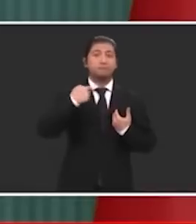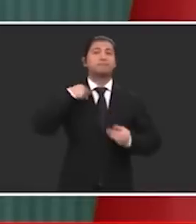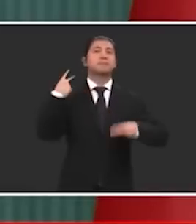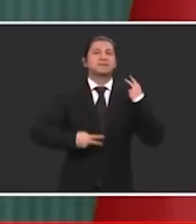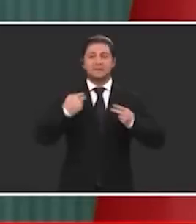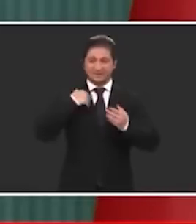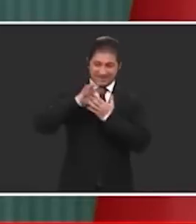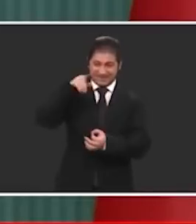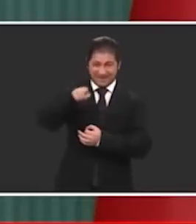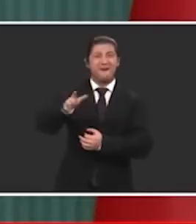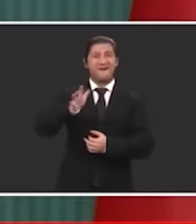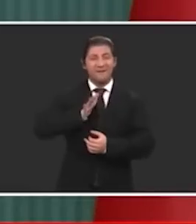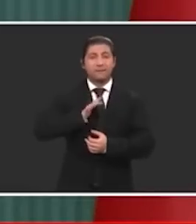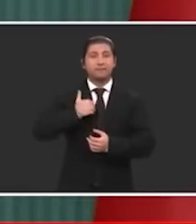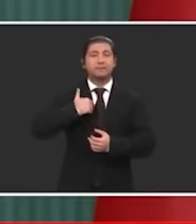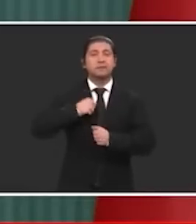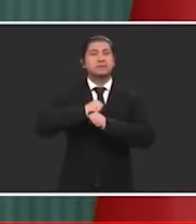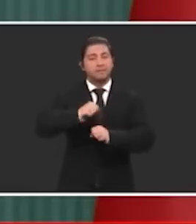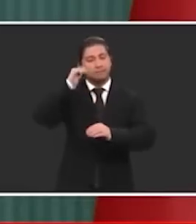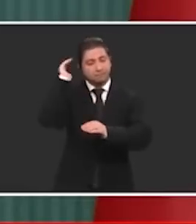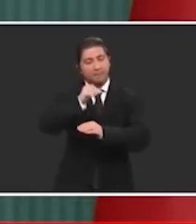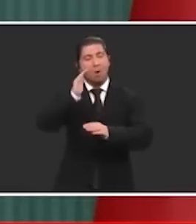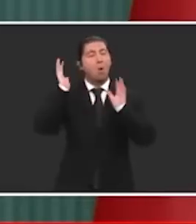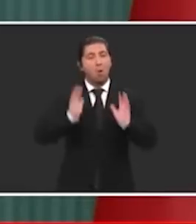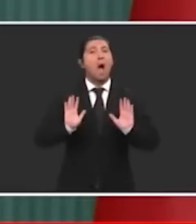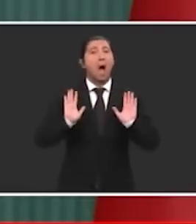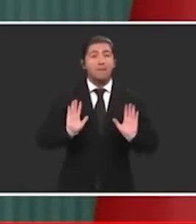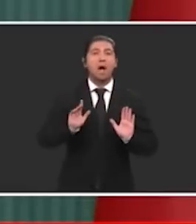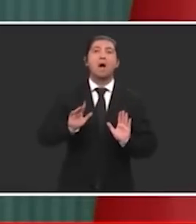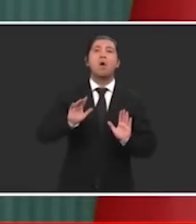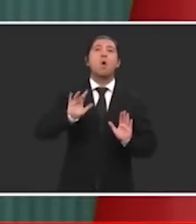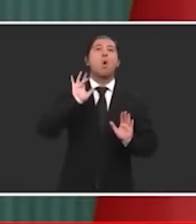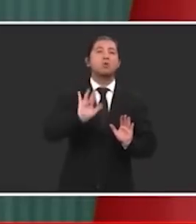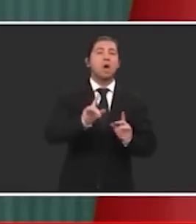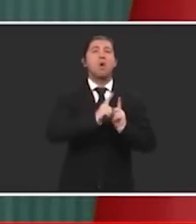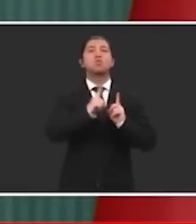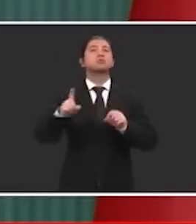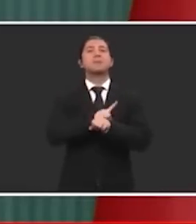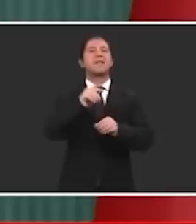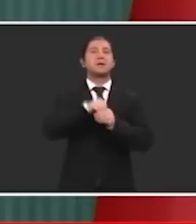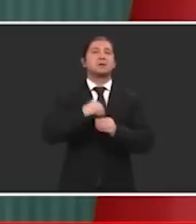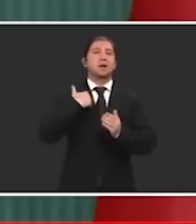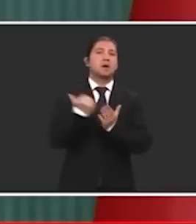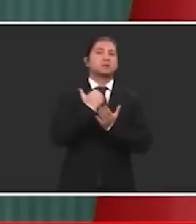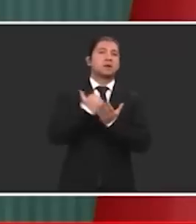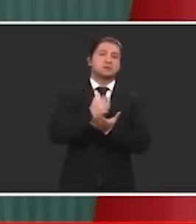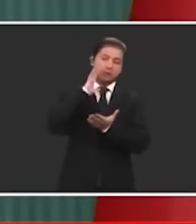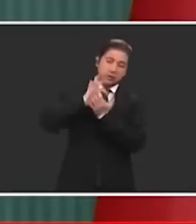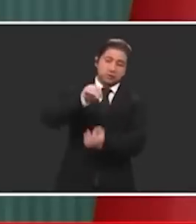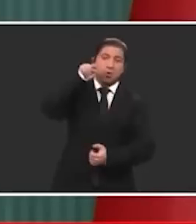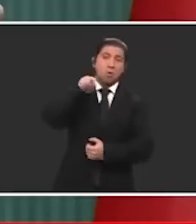zaman bedel ödemek mecburiyetinde kalsak da orta ve uzun vadede kazanan